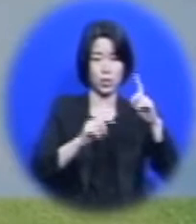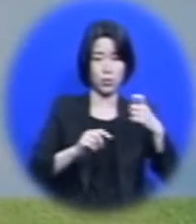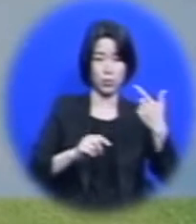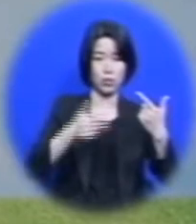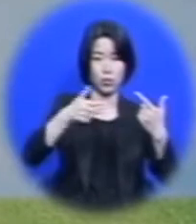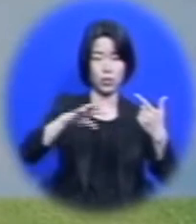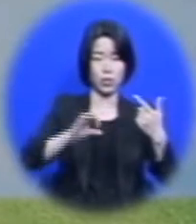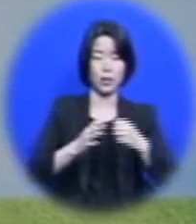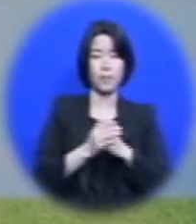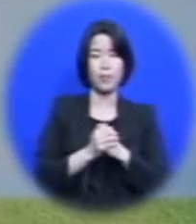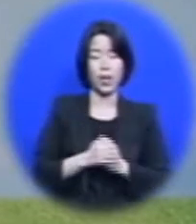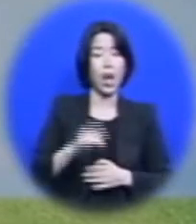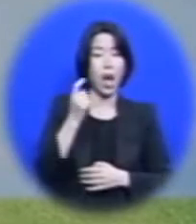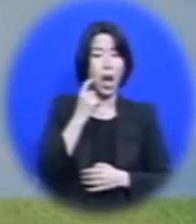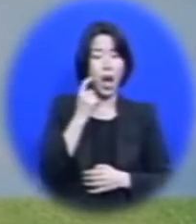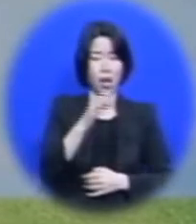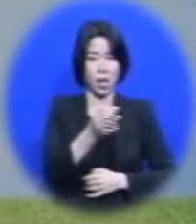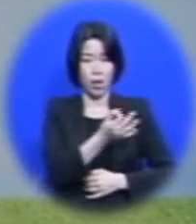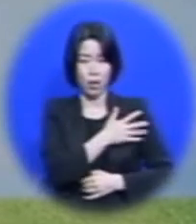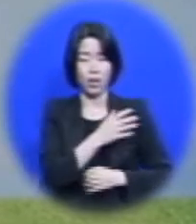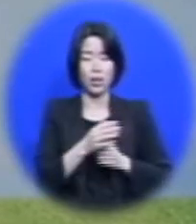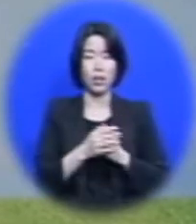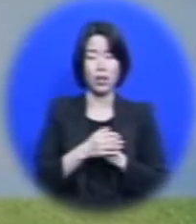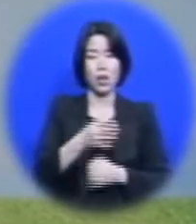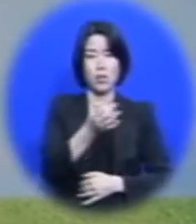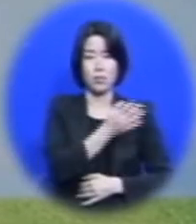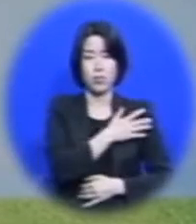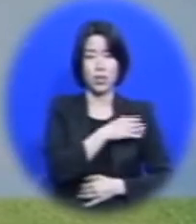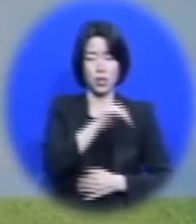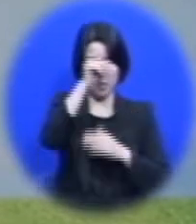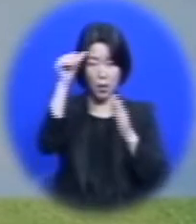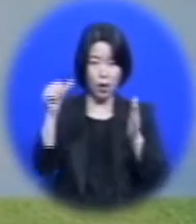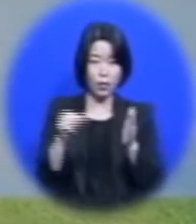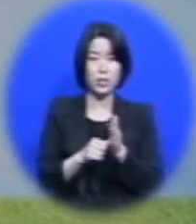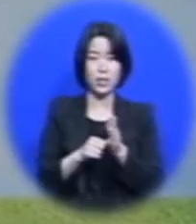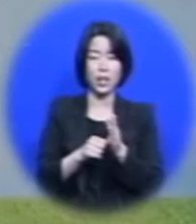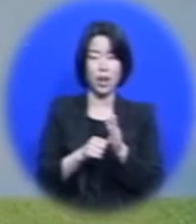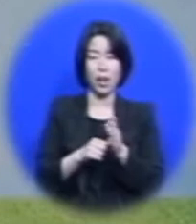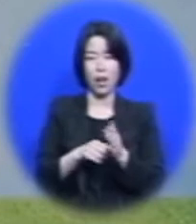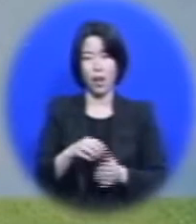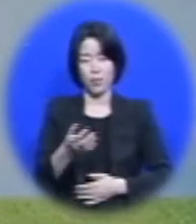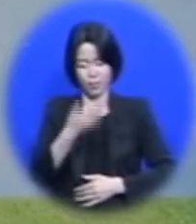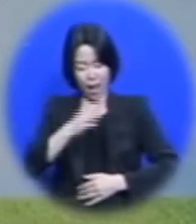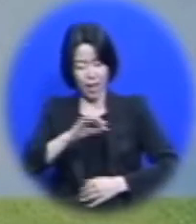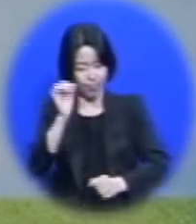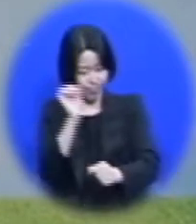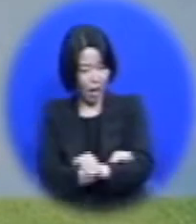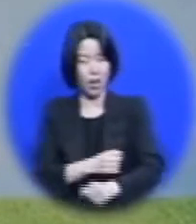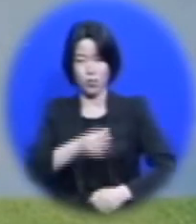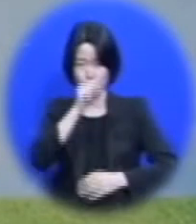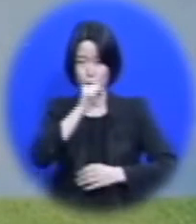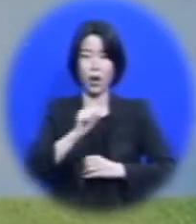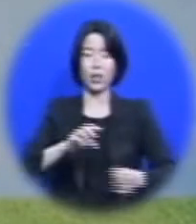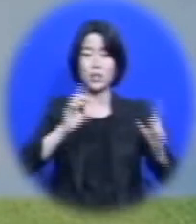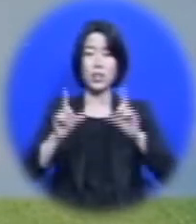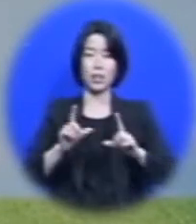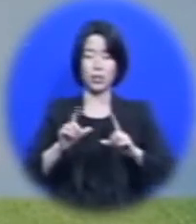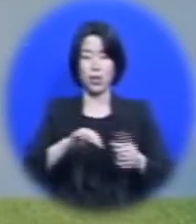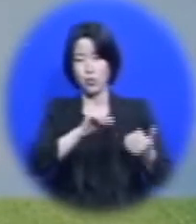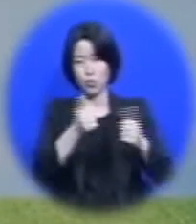부자와 거지 나사로 이야기가 나오는데 부자는 평생 호의호식하고 자랐습니다. 죽을 때까지도